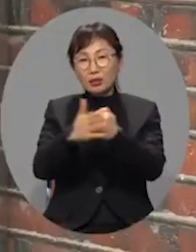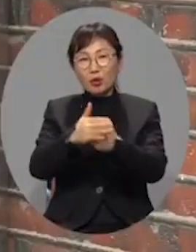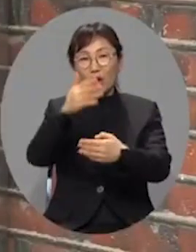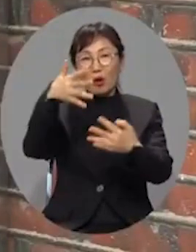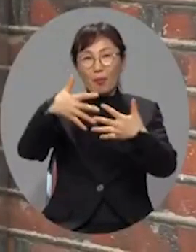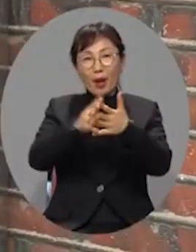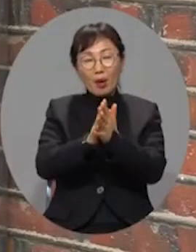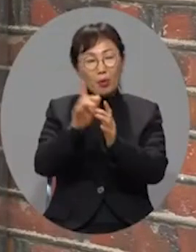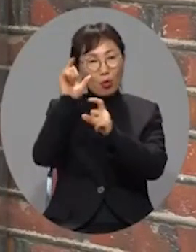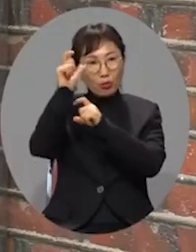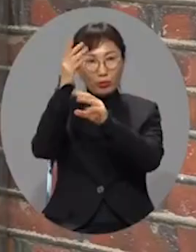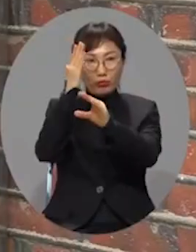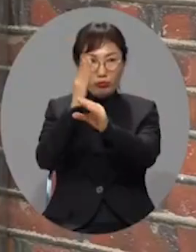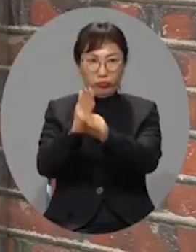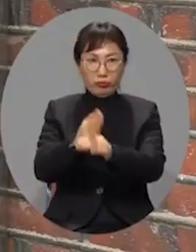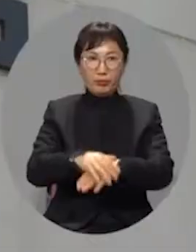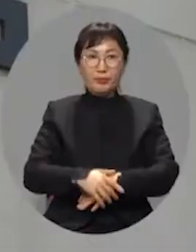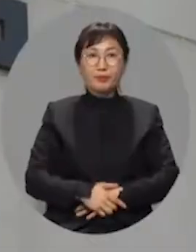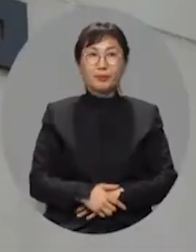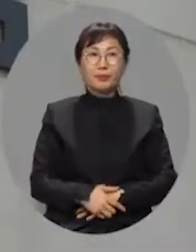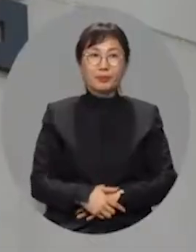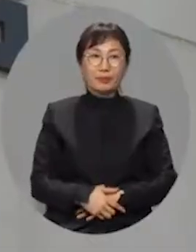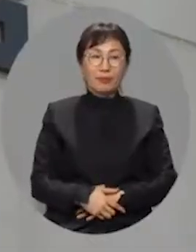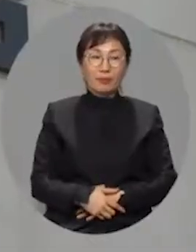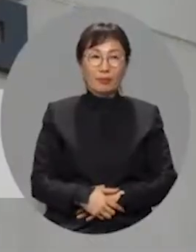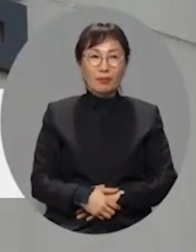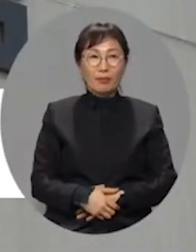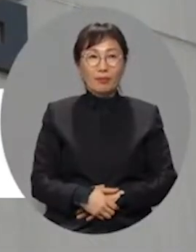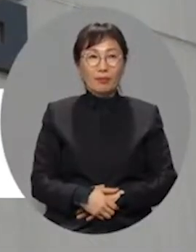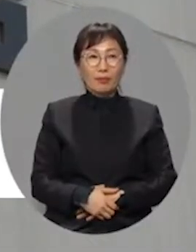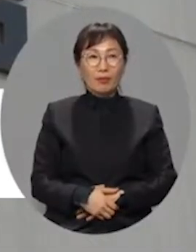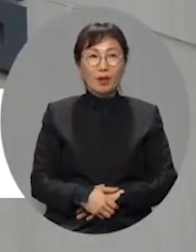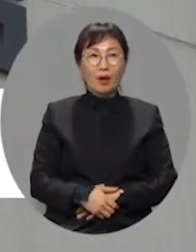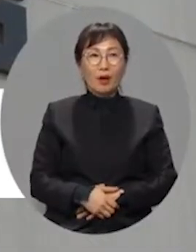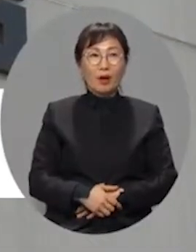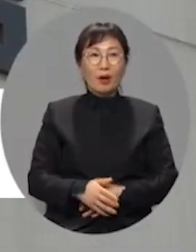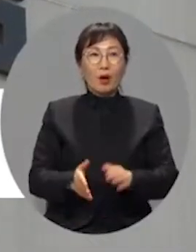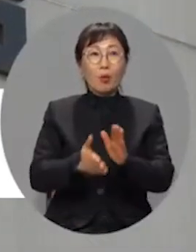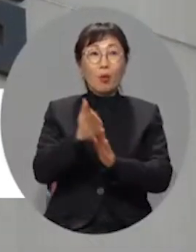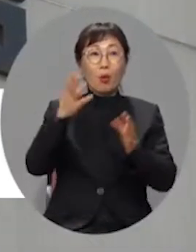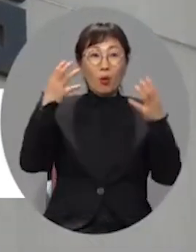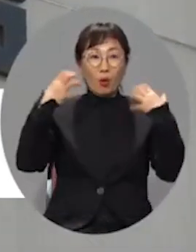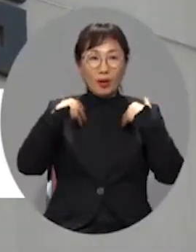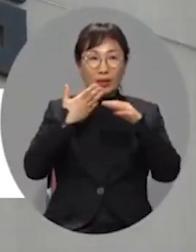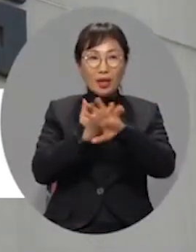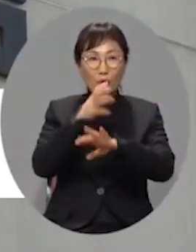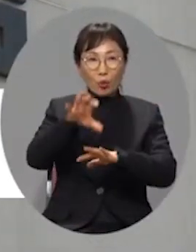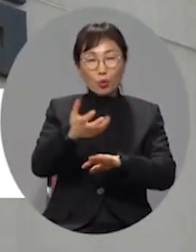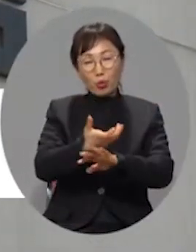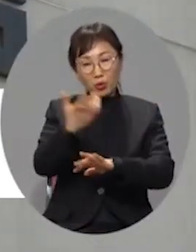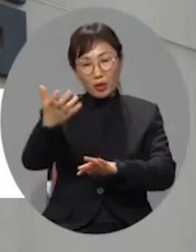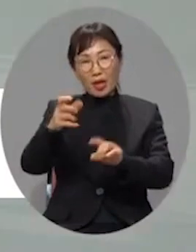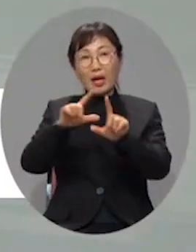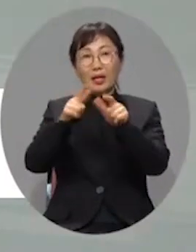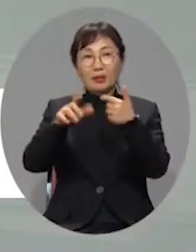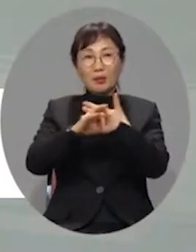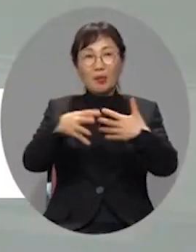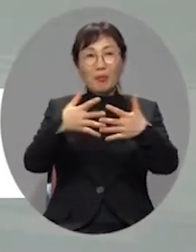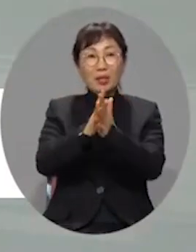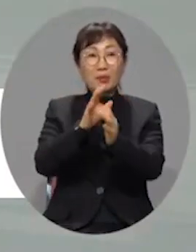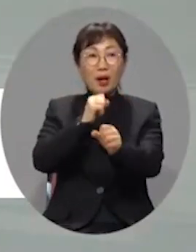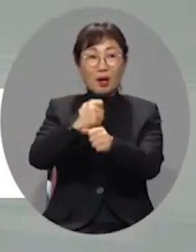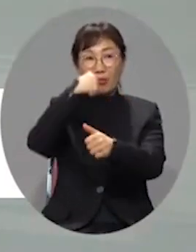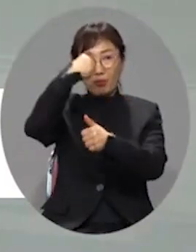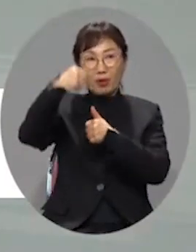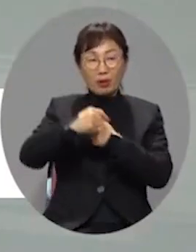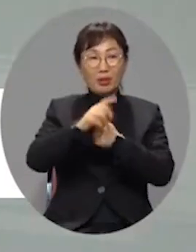폐업을 고민하고 있습니다. 본사에서도 자꾸 이제 다른 곳을 옮기든지 아니면 퇴장을 하라고 하기는 하는데 10년